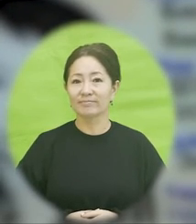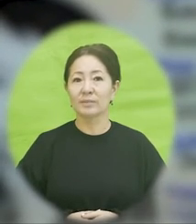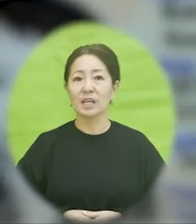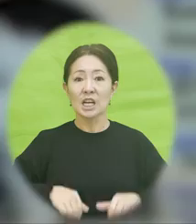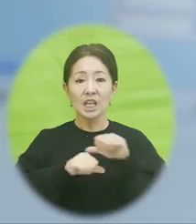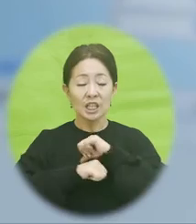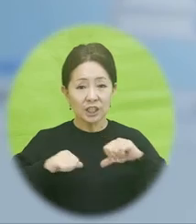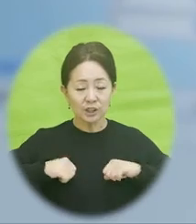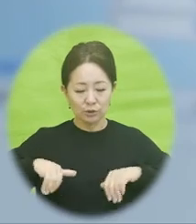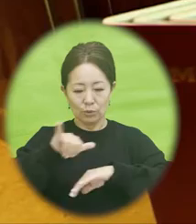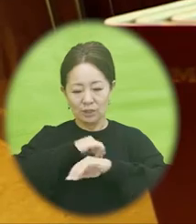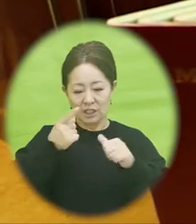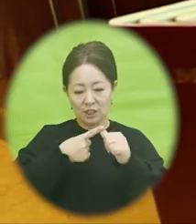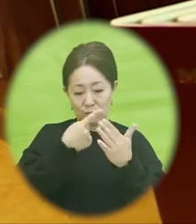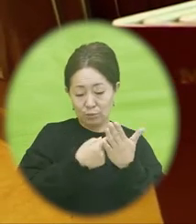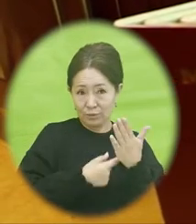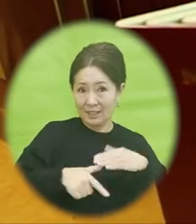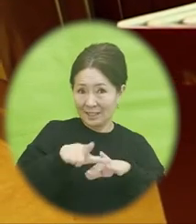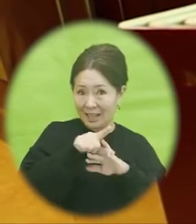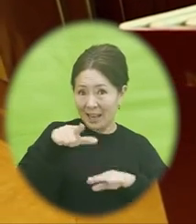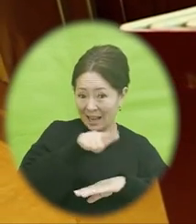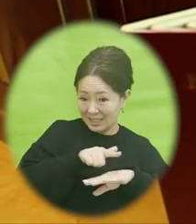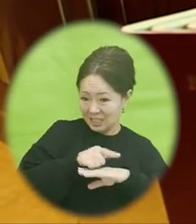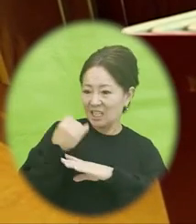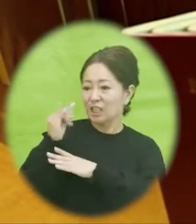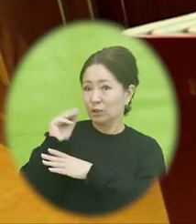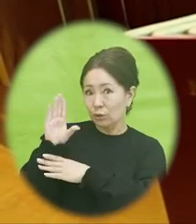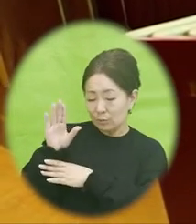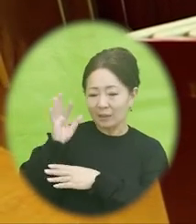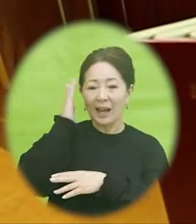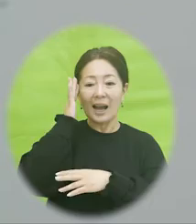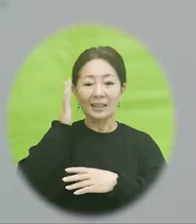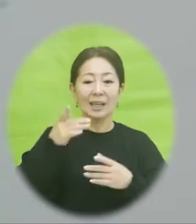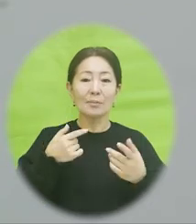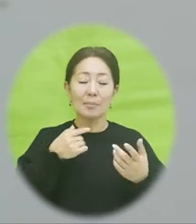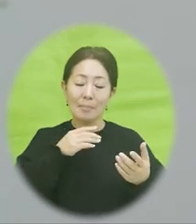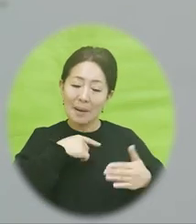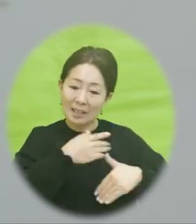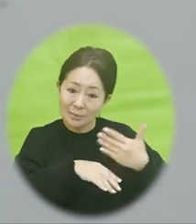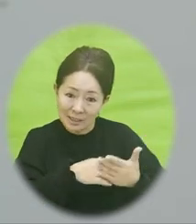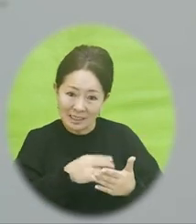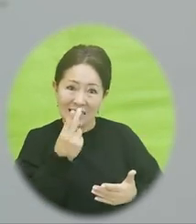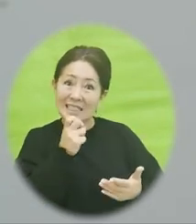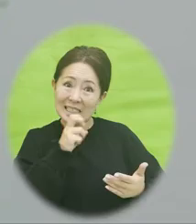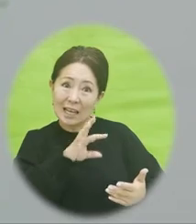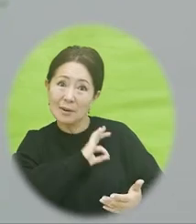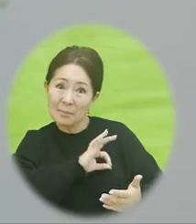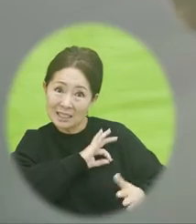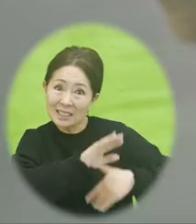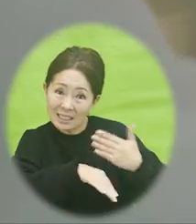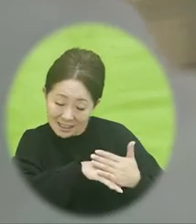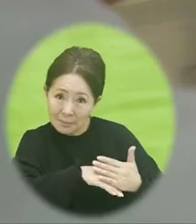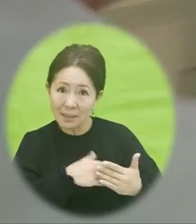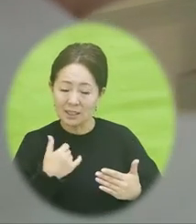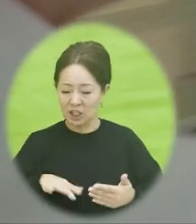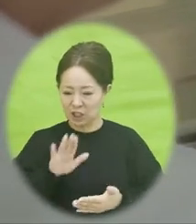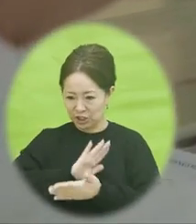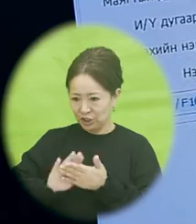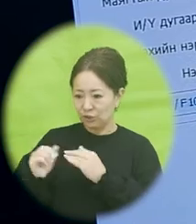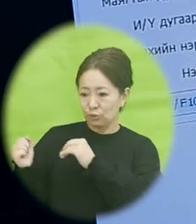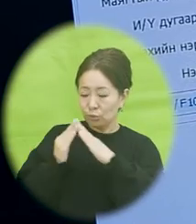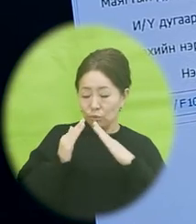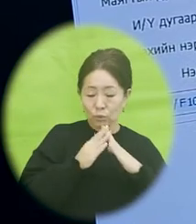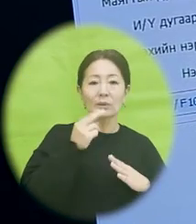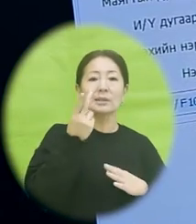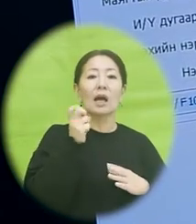Иргэний улсын бүртгэлийн газрын иргэний өмнөх болон гадаад васвартын бүртгэлийг захим нэвтрүүлэн хэрэгжиж байсан бол шинээр шилжилт хөдөлгөөний бүртгэлийг мөн захим